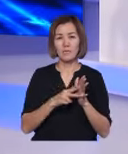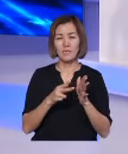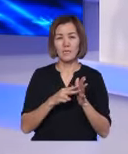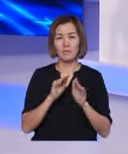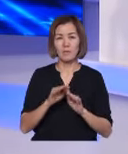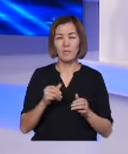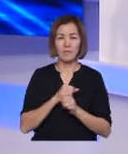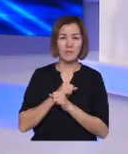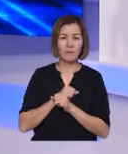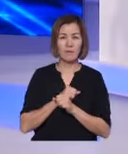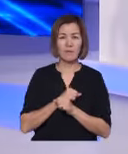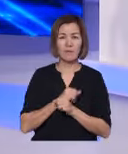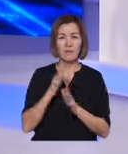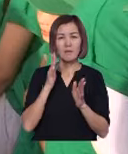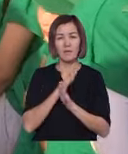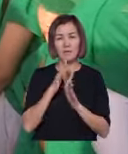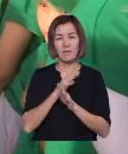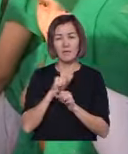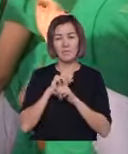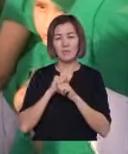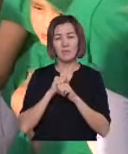табиғат аясында өткізетін болады.